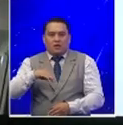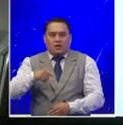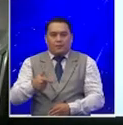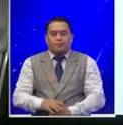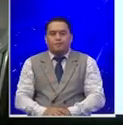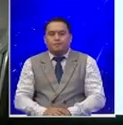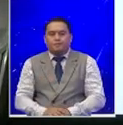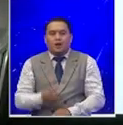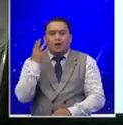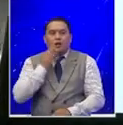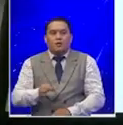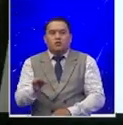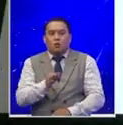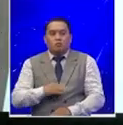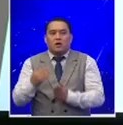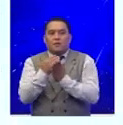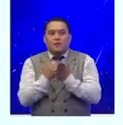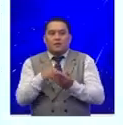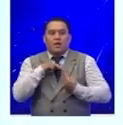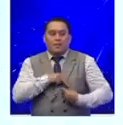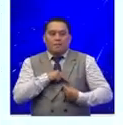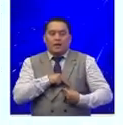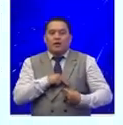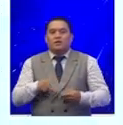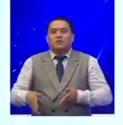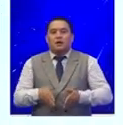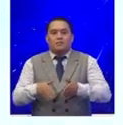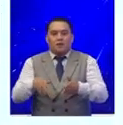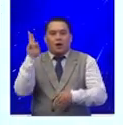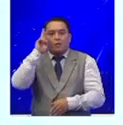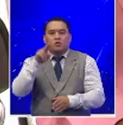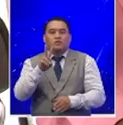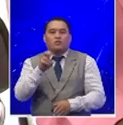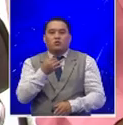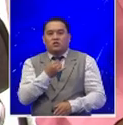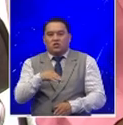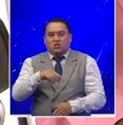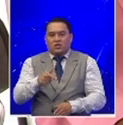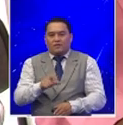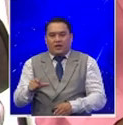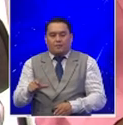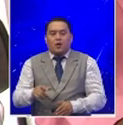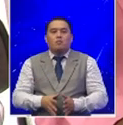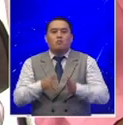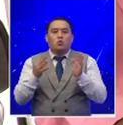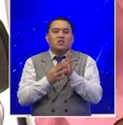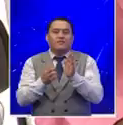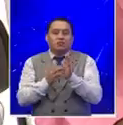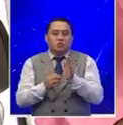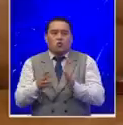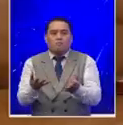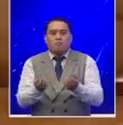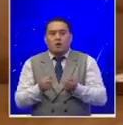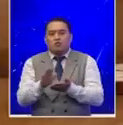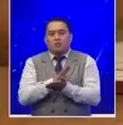В Алматинской области в этом году по программам «Инбек» и «Дорожная карта бизнеса» обучилось свыше 2500 человек. Более 900 из них уже